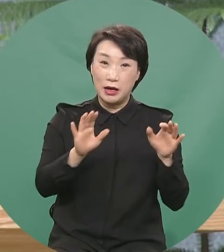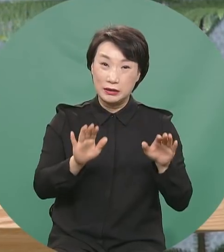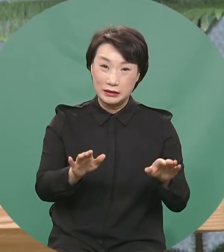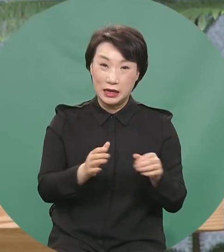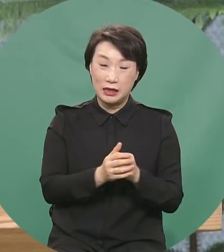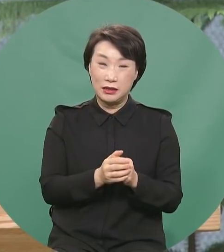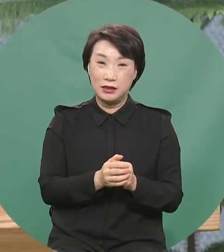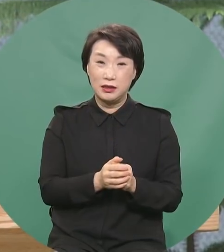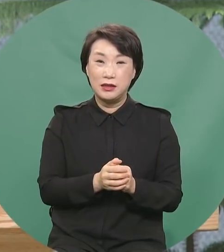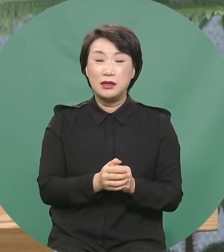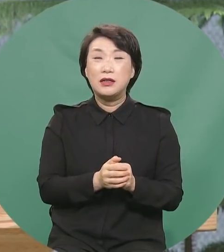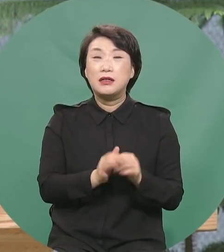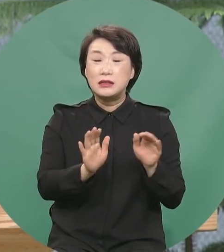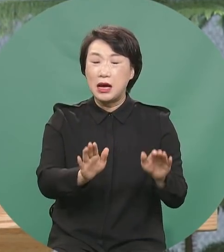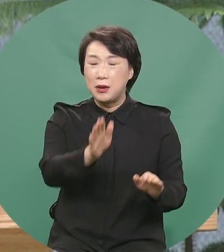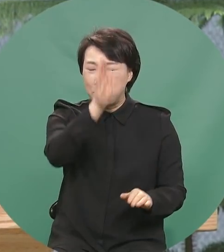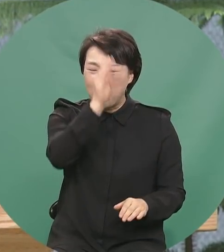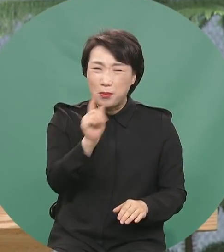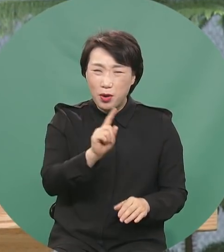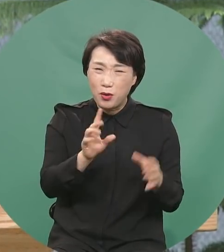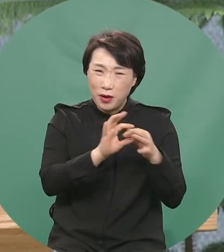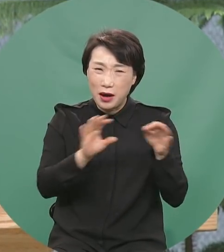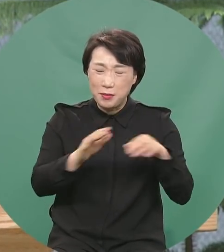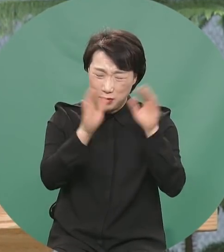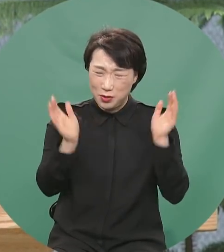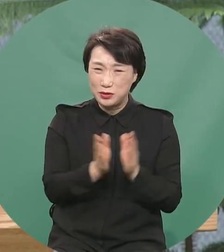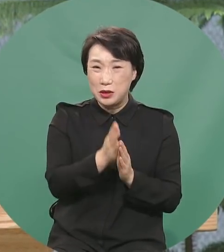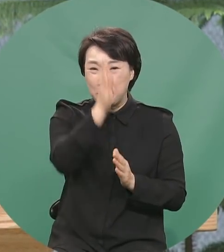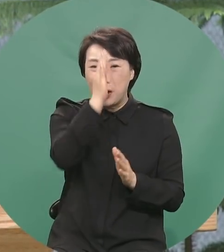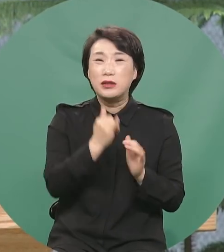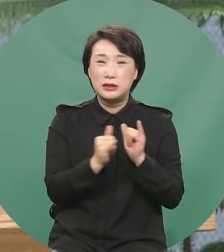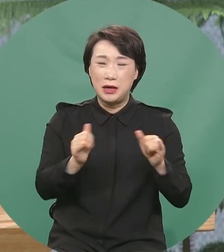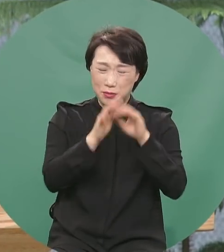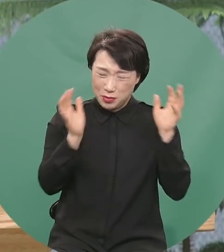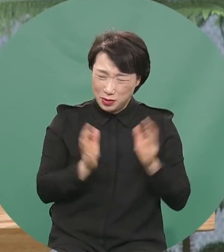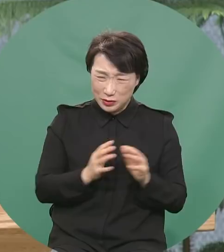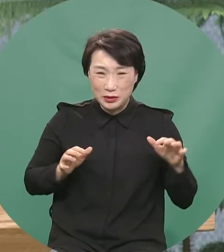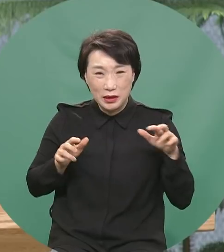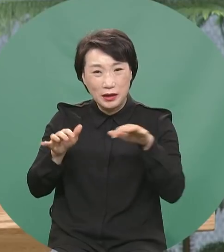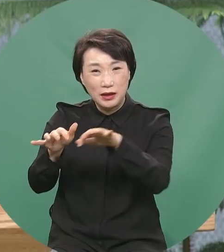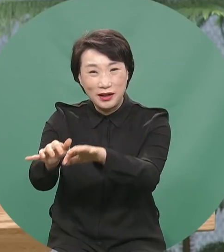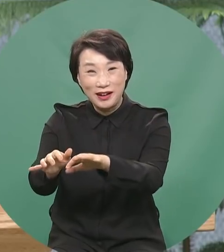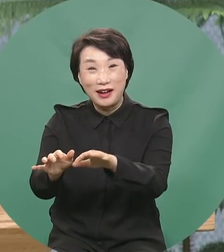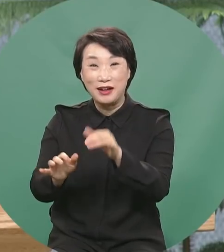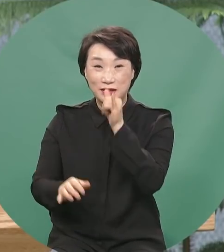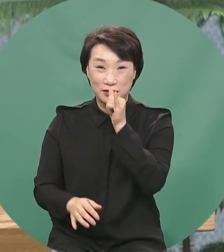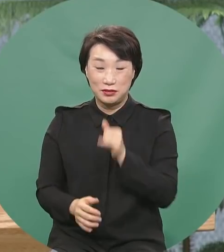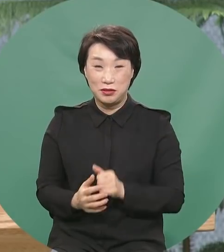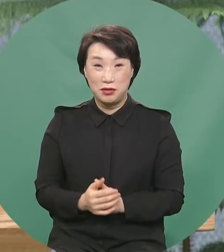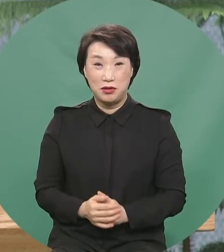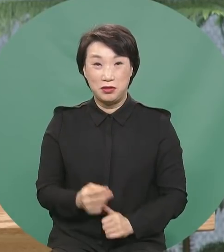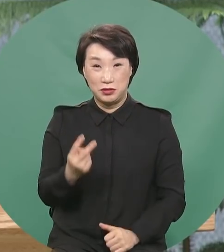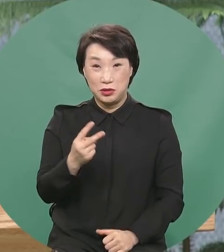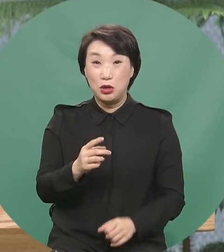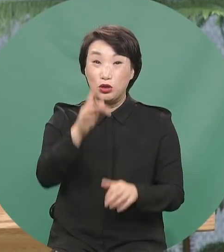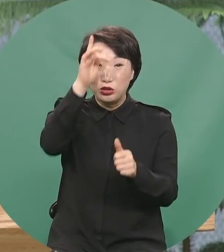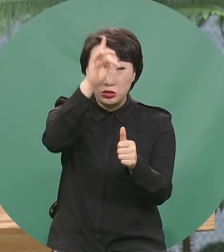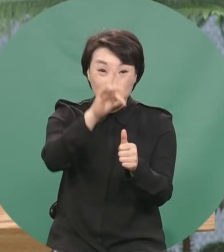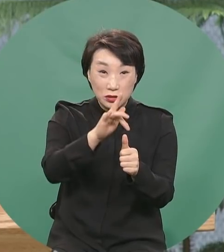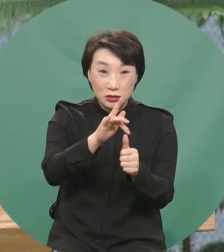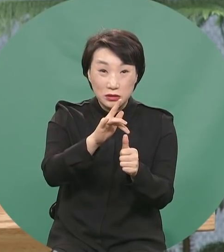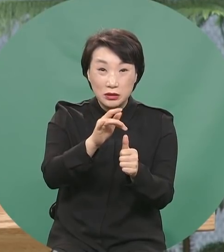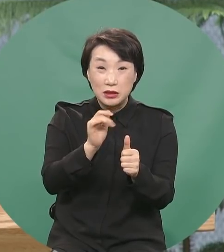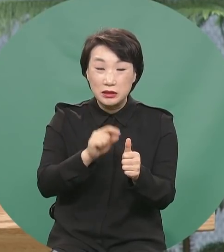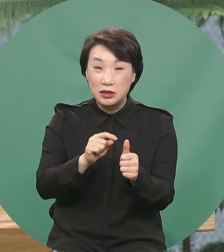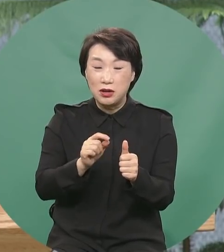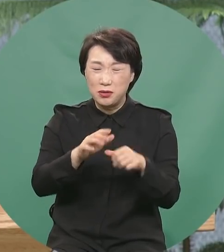아주 어떤 병이든지 상관없이 병든 자는 다 왔고, 그리고 귀신들이라도